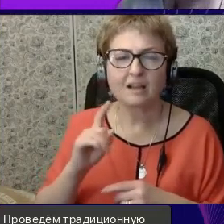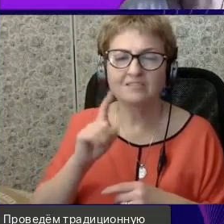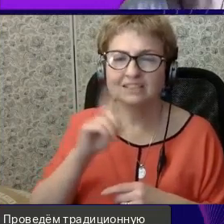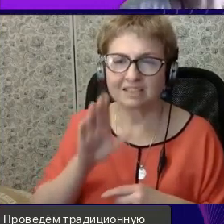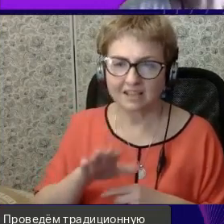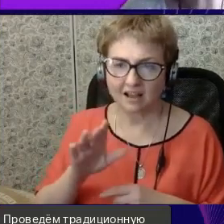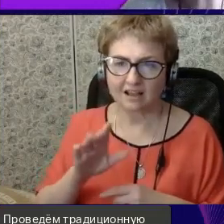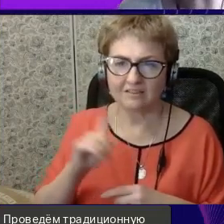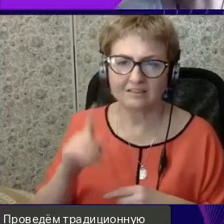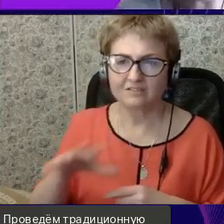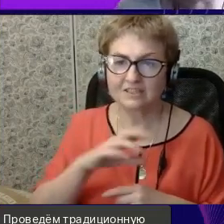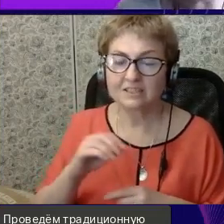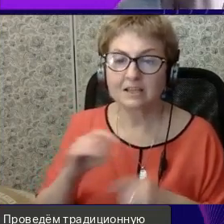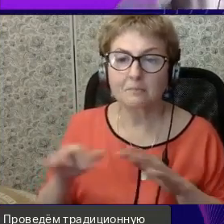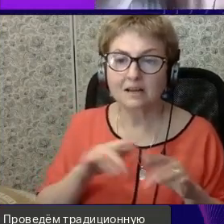есть, понимаете,